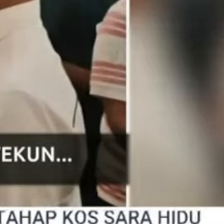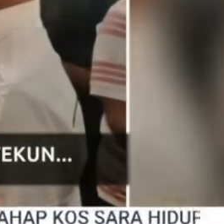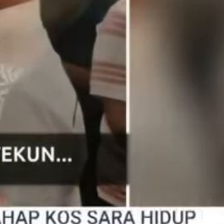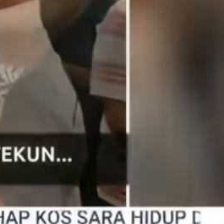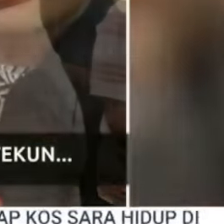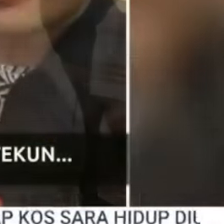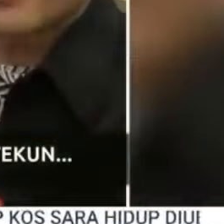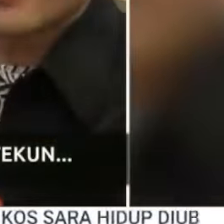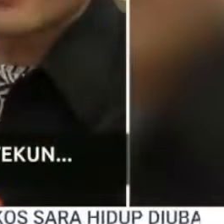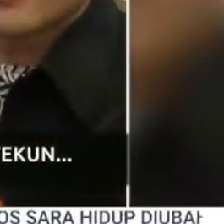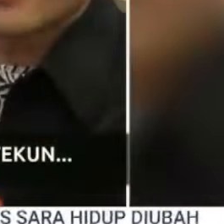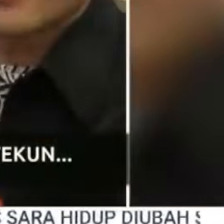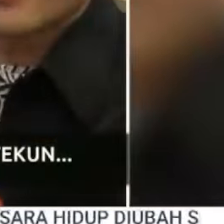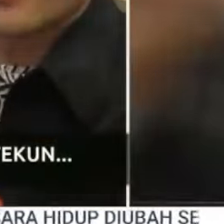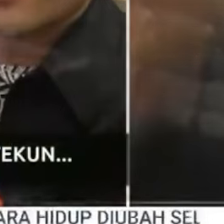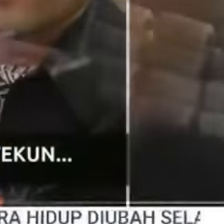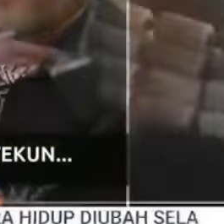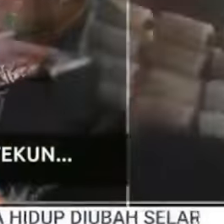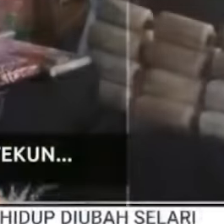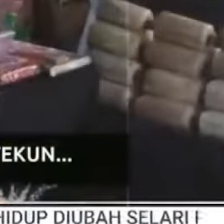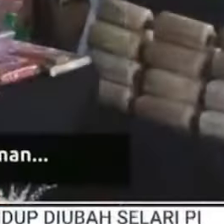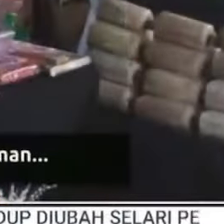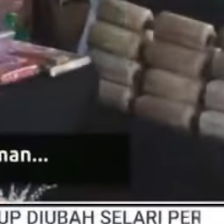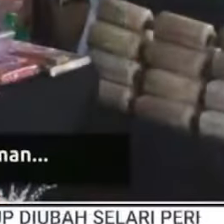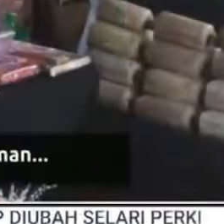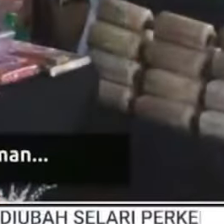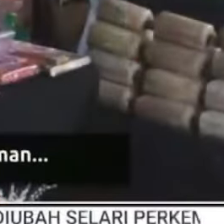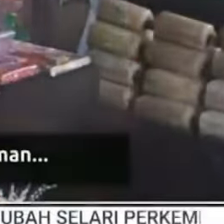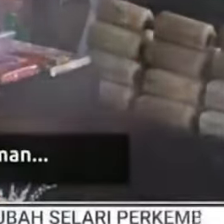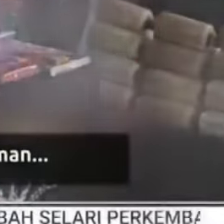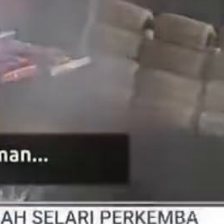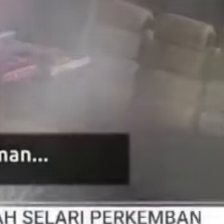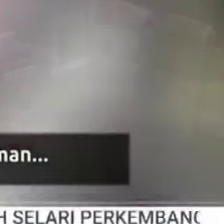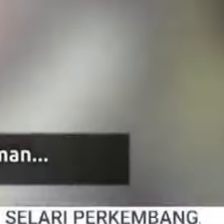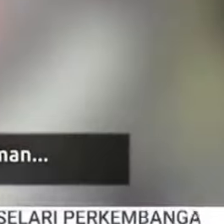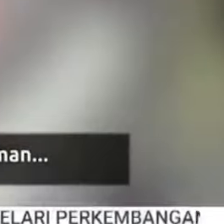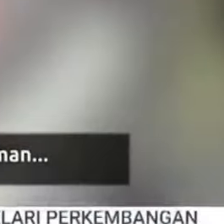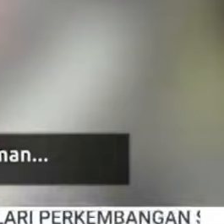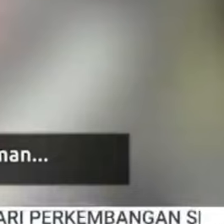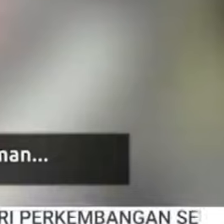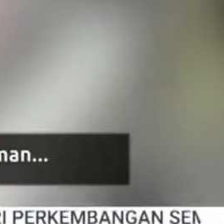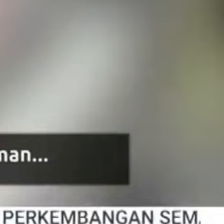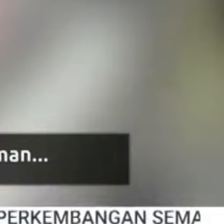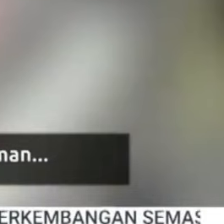lembaga koko serta lembaga ladang. Tekun megak marak. Kan seminat mantau dari segi